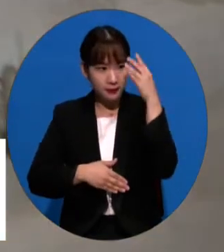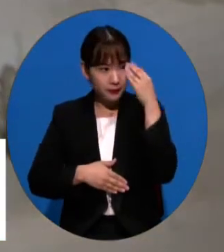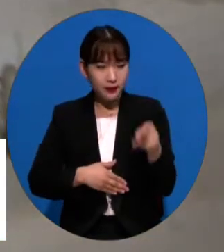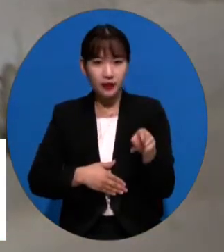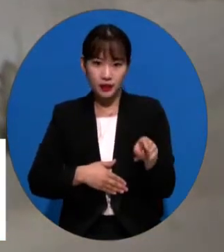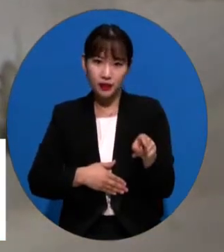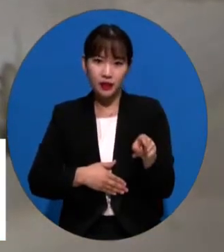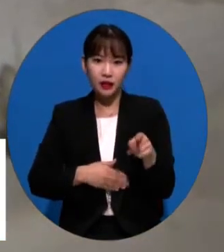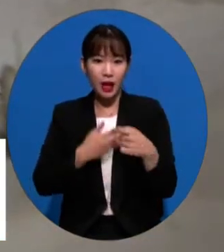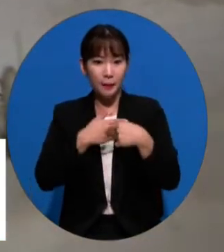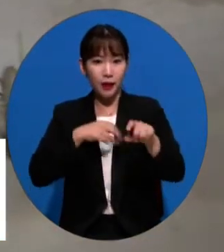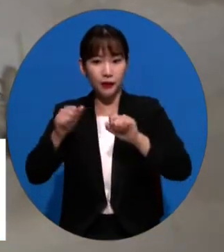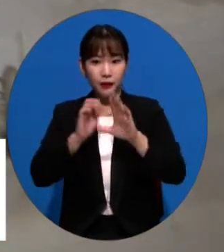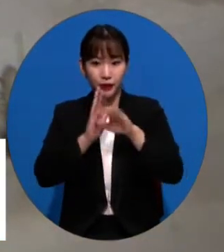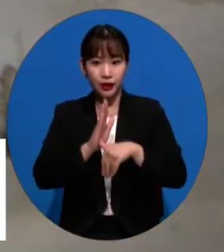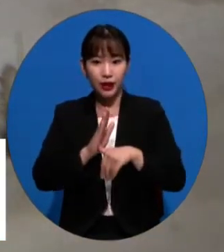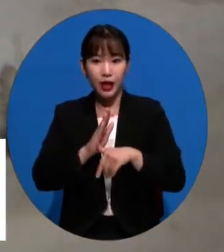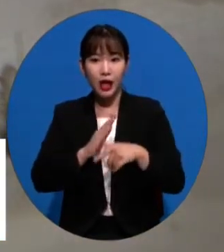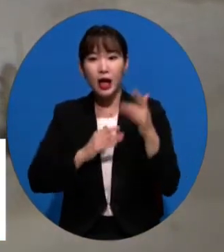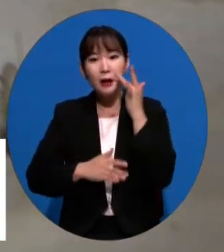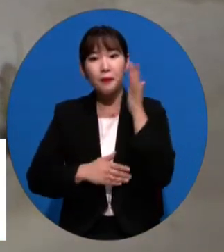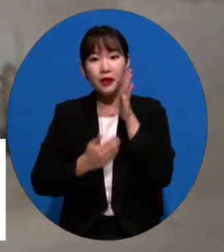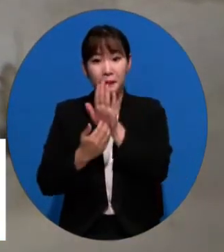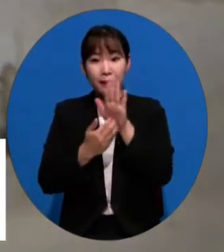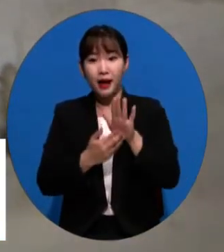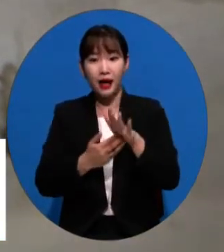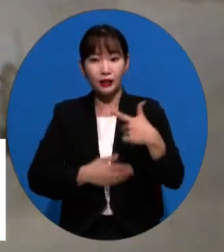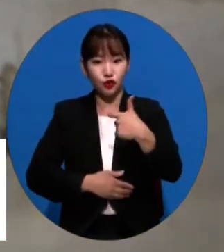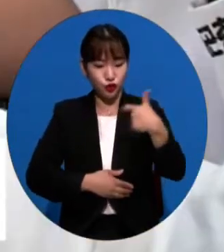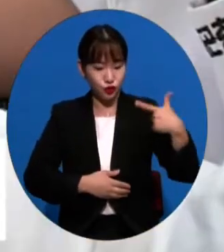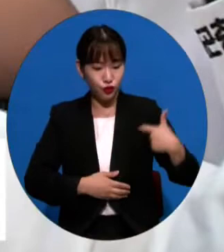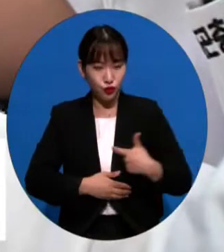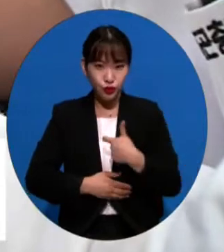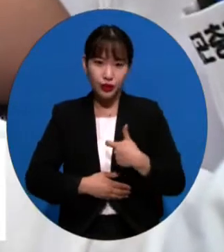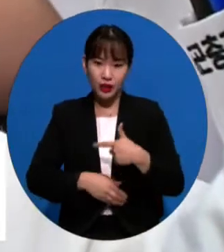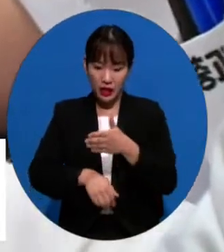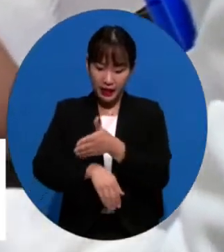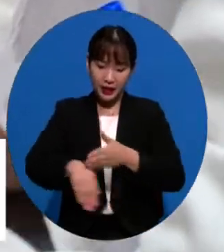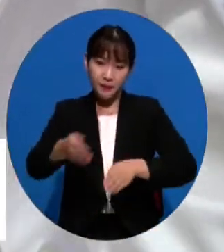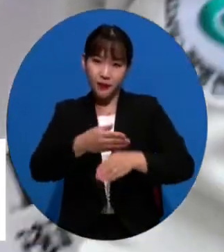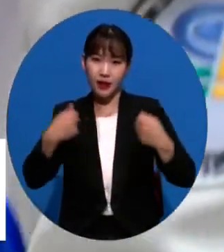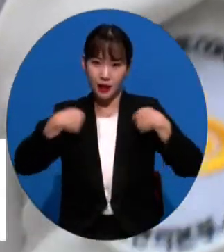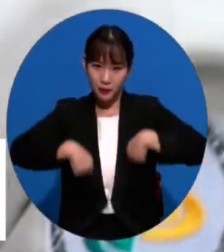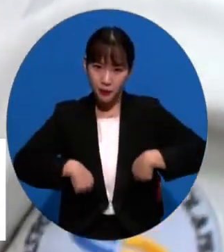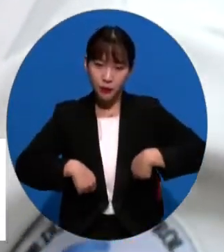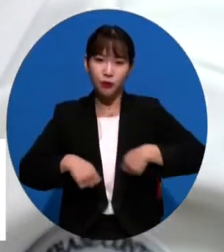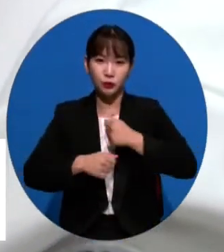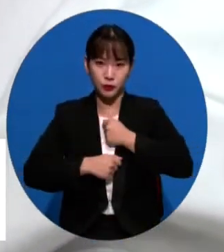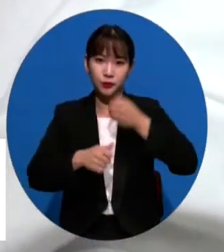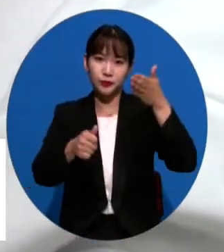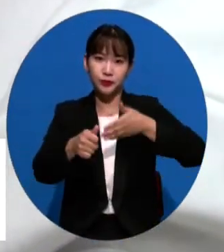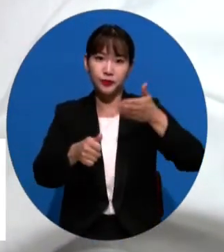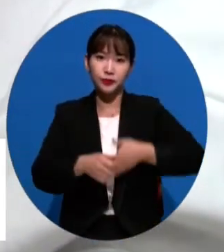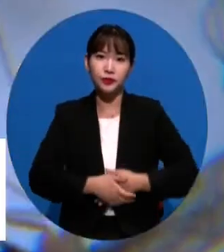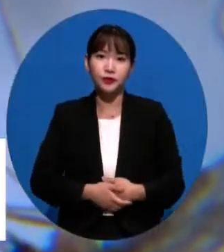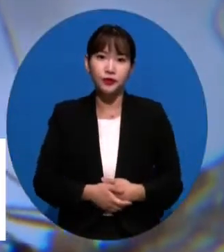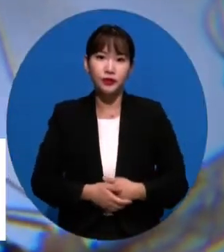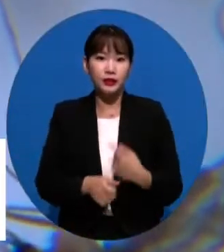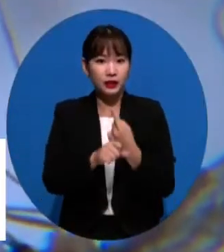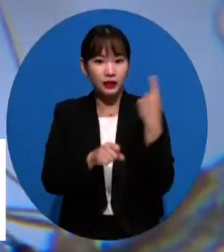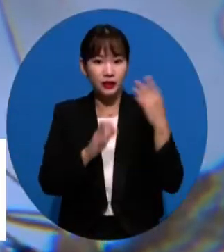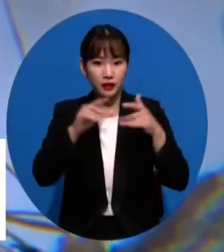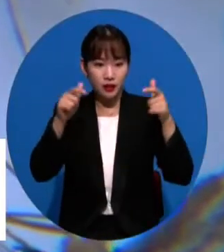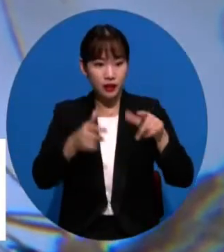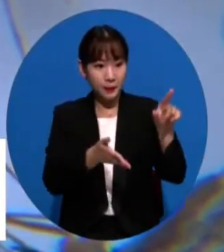며 야외활동 시에 목에 기피제 사용과 피부 노출 최소화 등 예방 수칙 을 당부했습니다 지난해